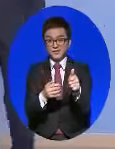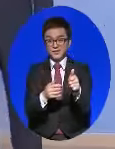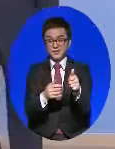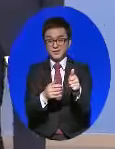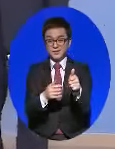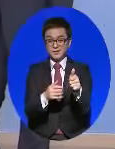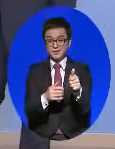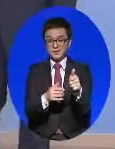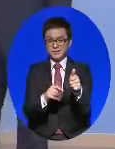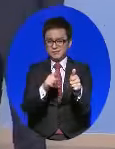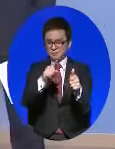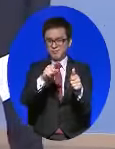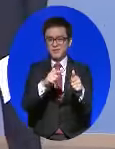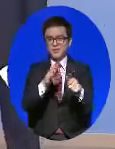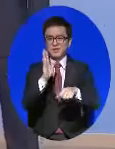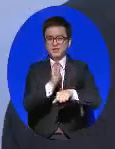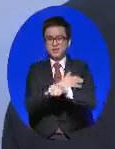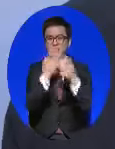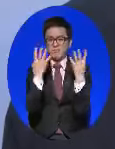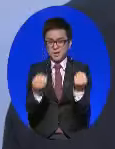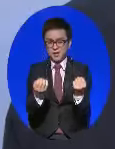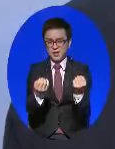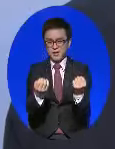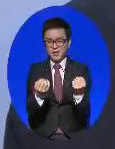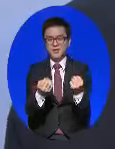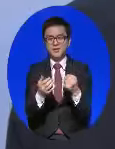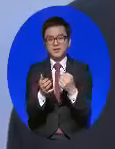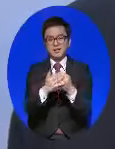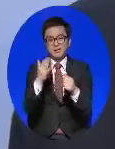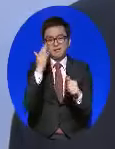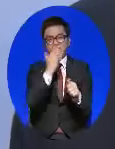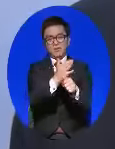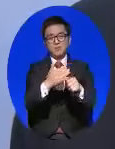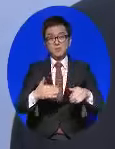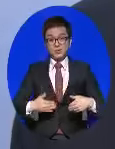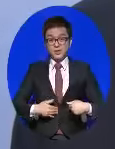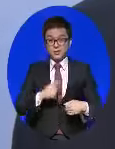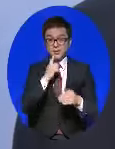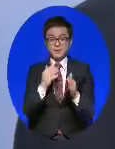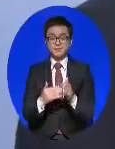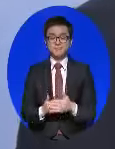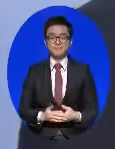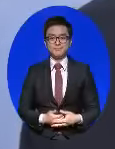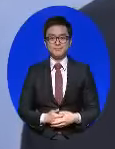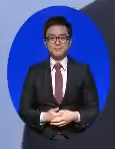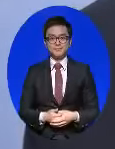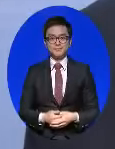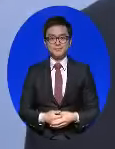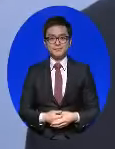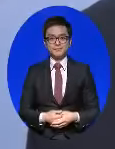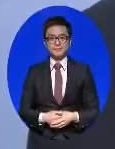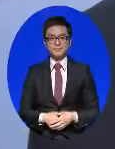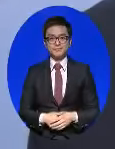거취 문제를 고민해야 한다며 강하게 비판했습니다. TV조선 이승현입니다.